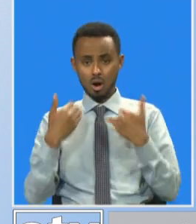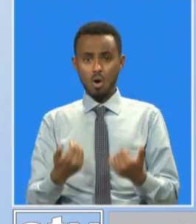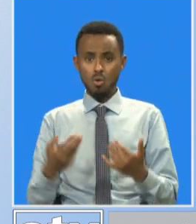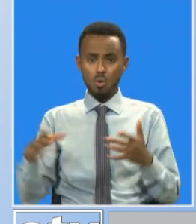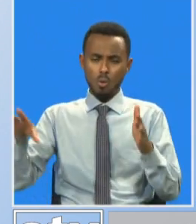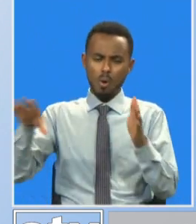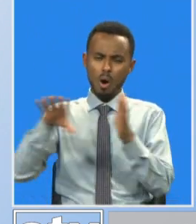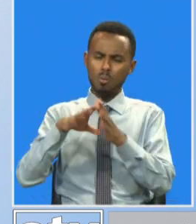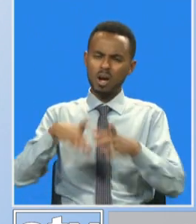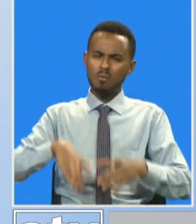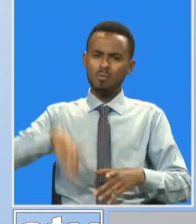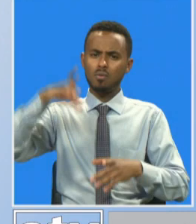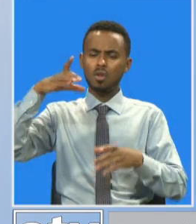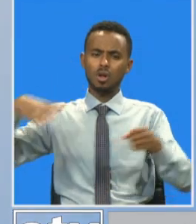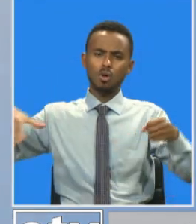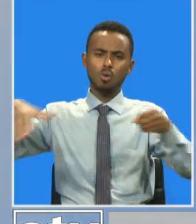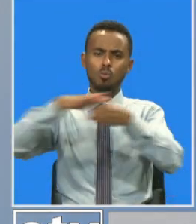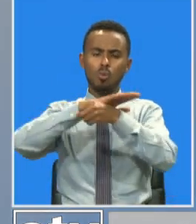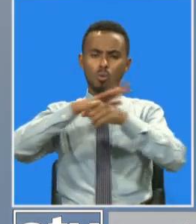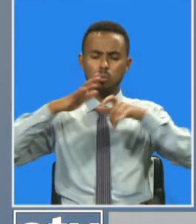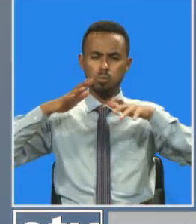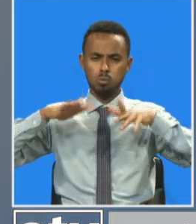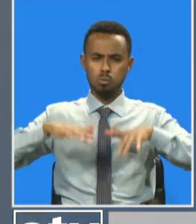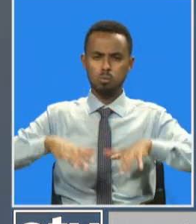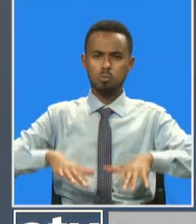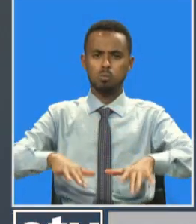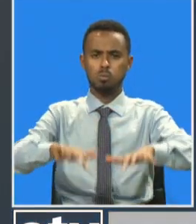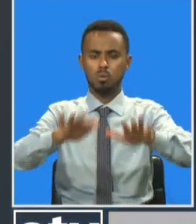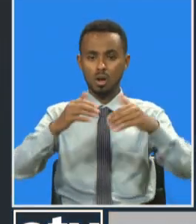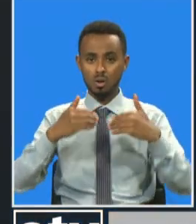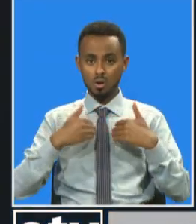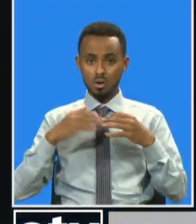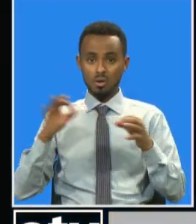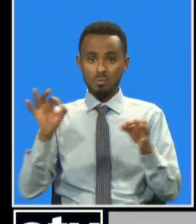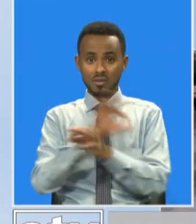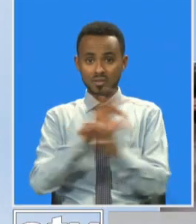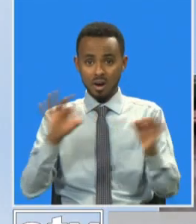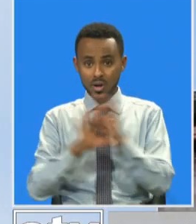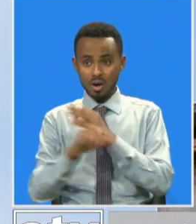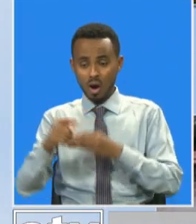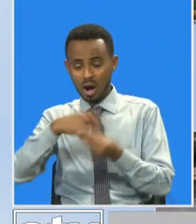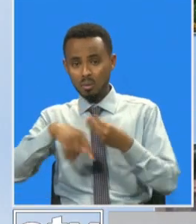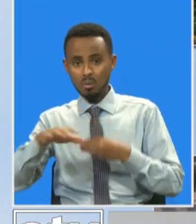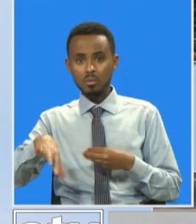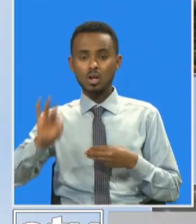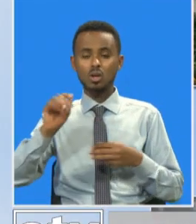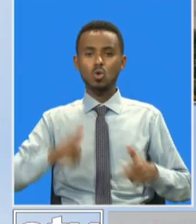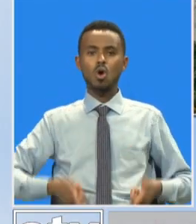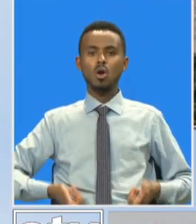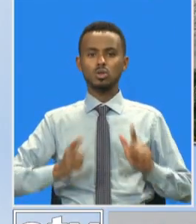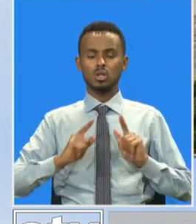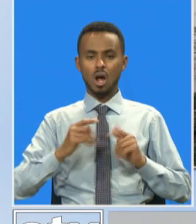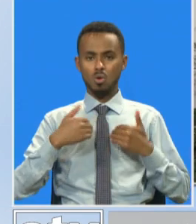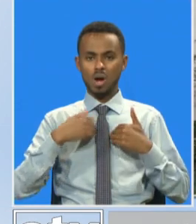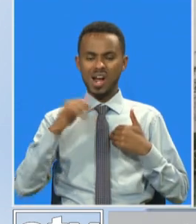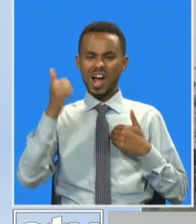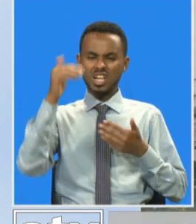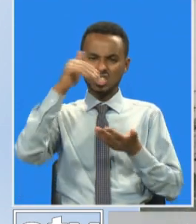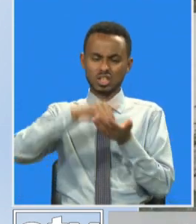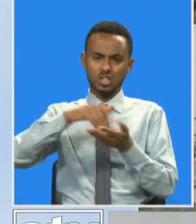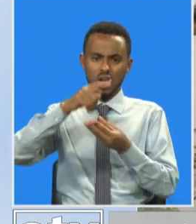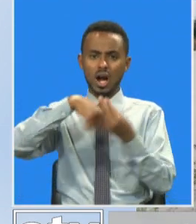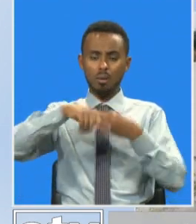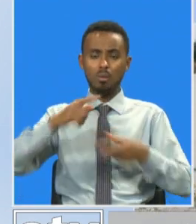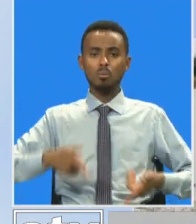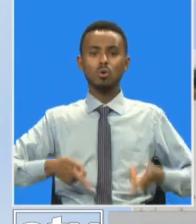በከፍተኛ ሁኔታ ሞልቶ ነው እያለፈ ያለው። በፋብሪካው ክልል የሚኖሩ ነዋሪዎች አሉ። አሁን ወደ 10000